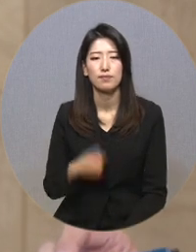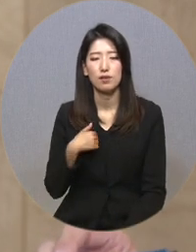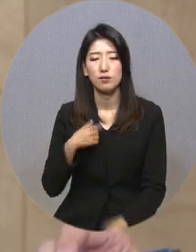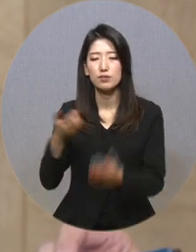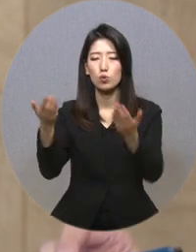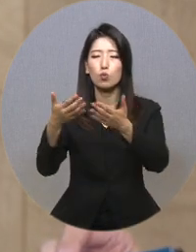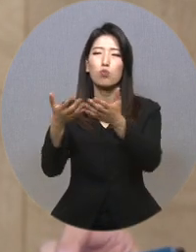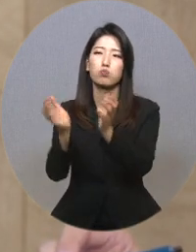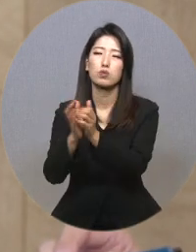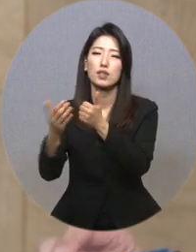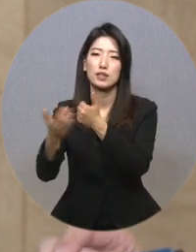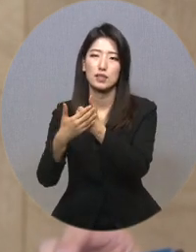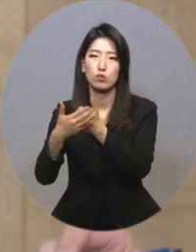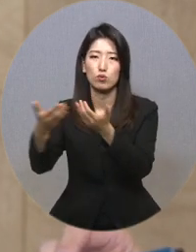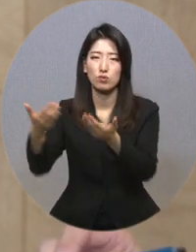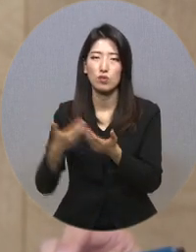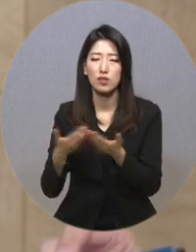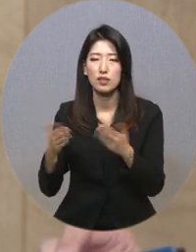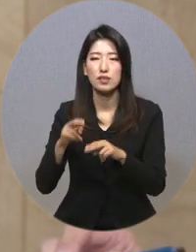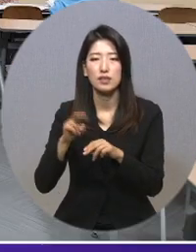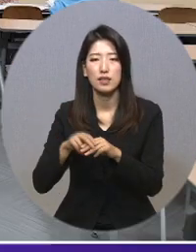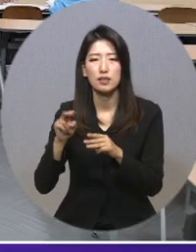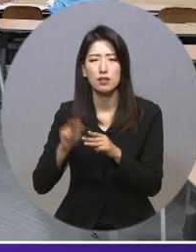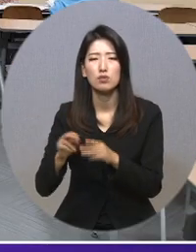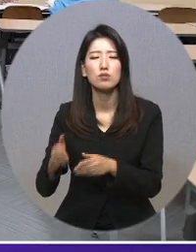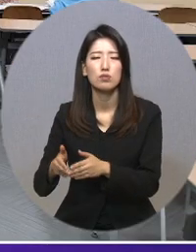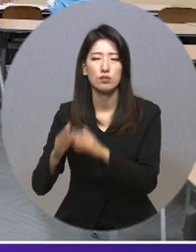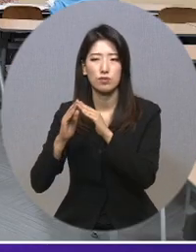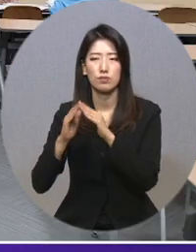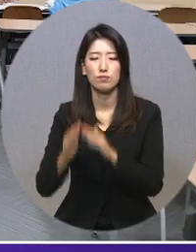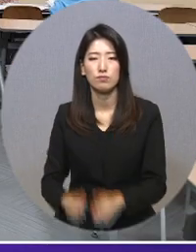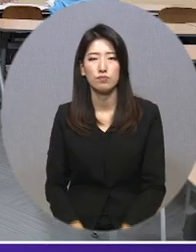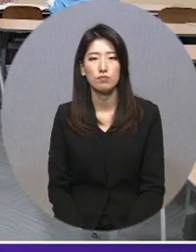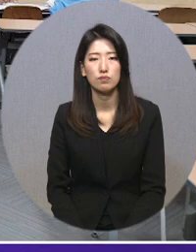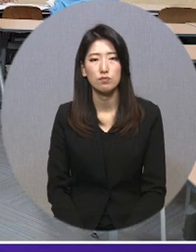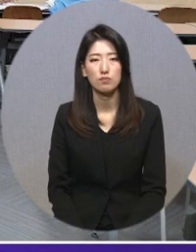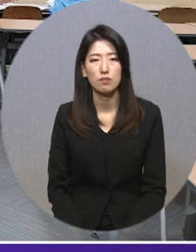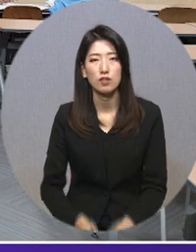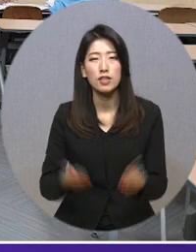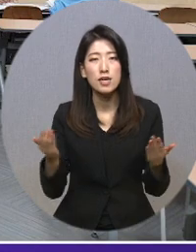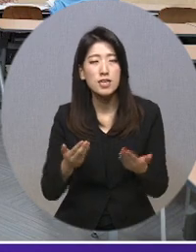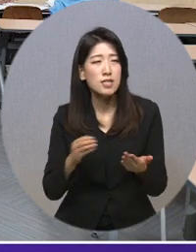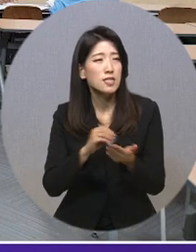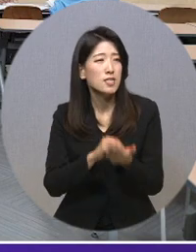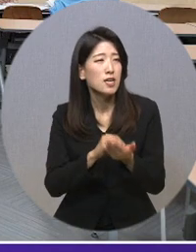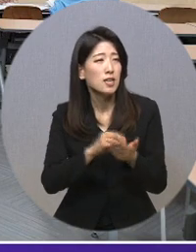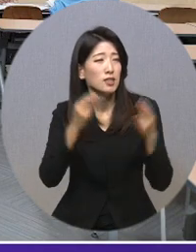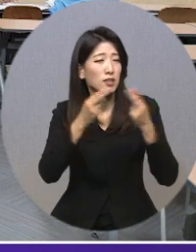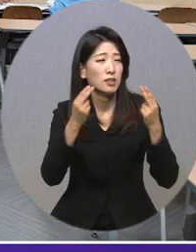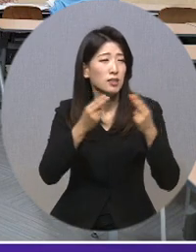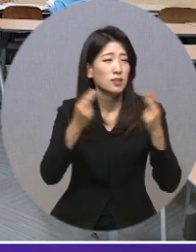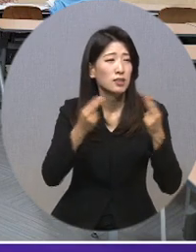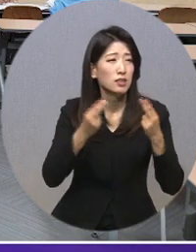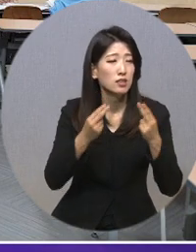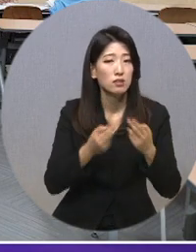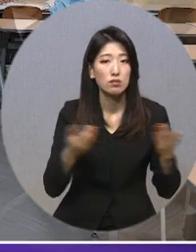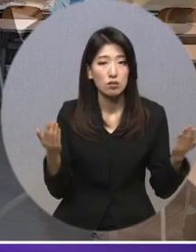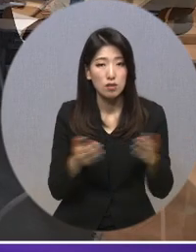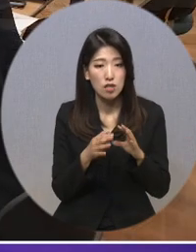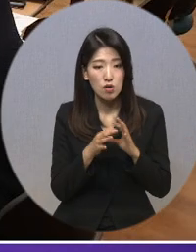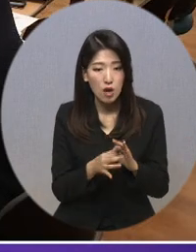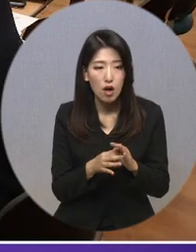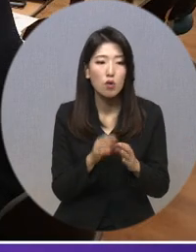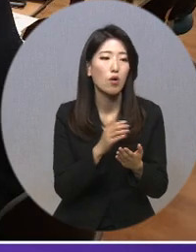지원으로 저희가 설치를 했던 가장 큰 이유는 뭐냐면요. 네. 말씀하신 것처럼 취업 하다 보니까 모든 부서가 취업 관련 업무가 없는 게